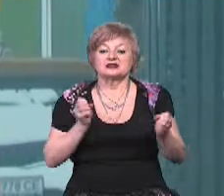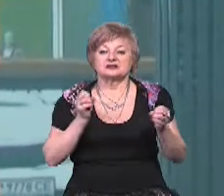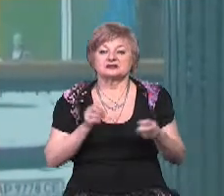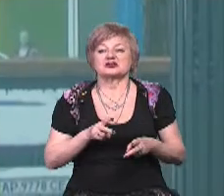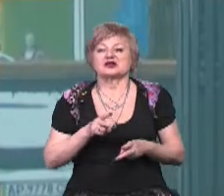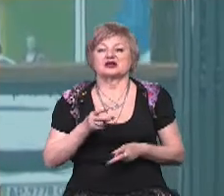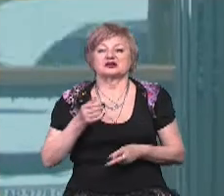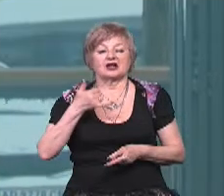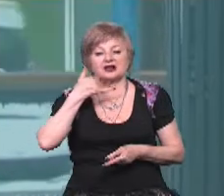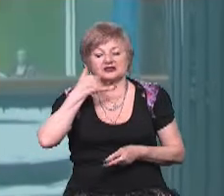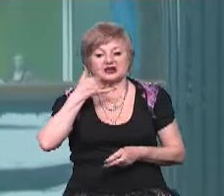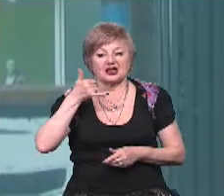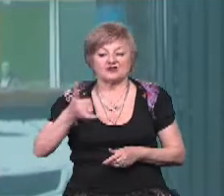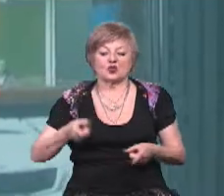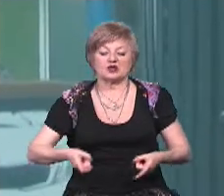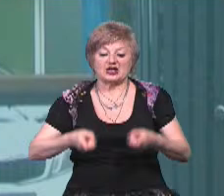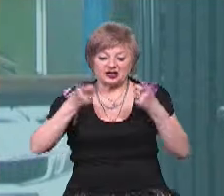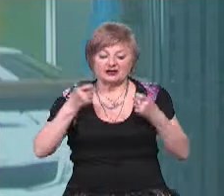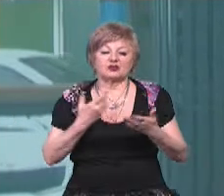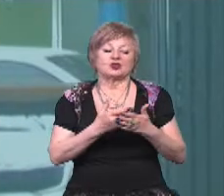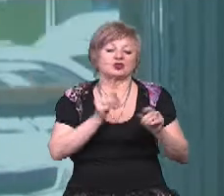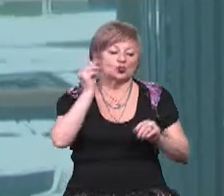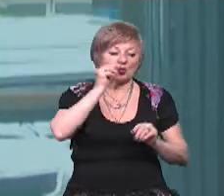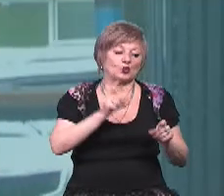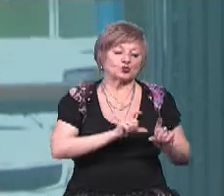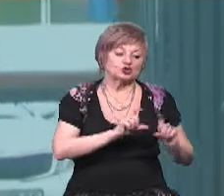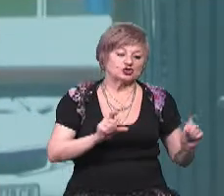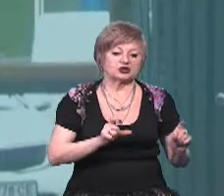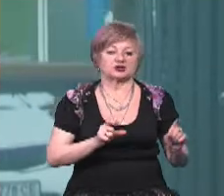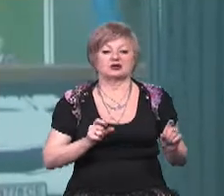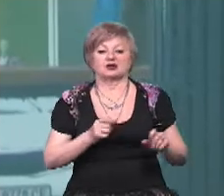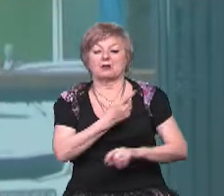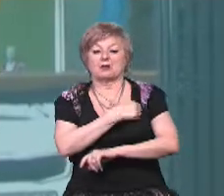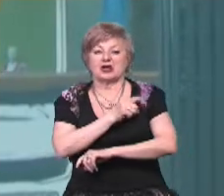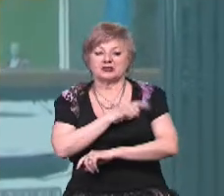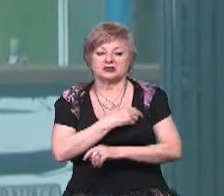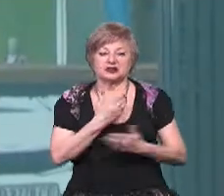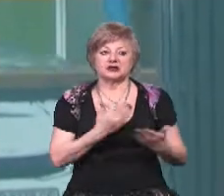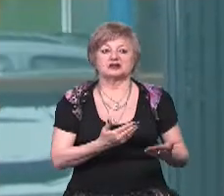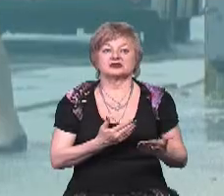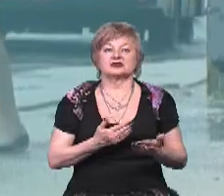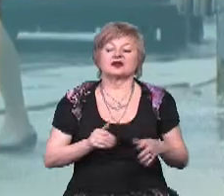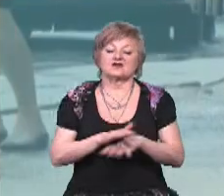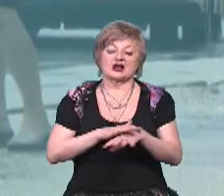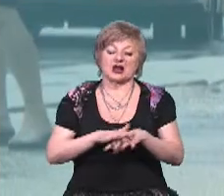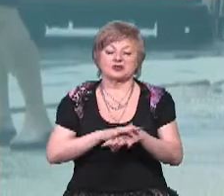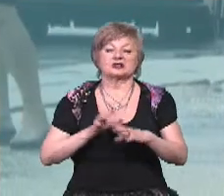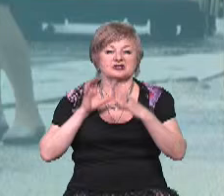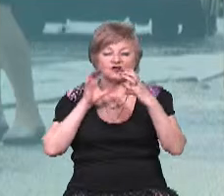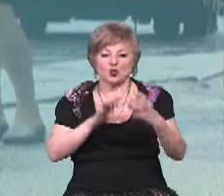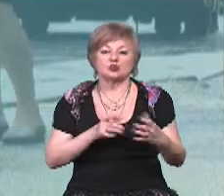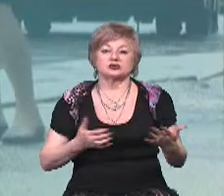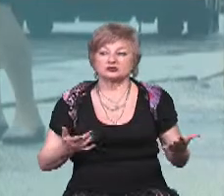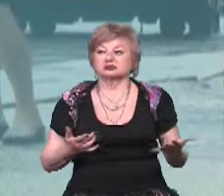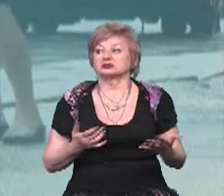таксофони, і це навчальні заклади, заклади охорони здоров'я, в громадському транспорті,